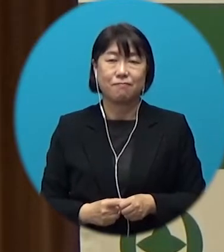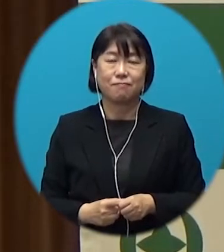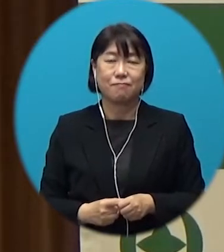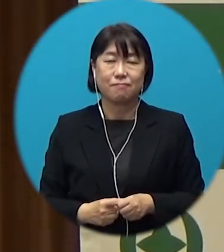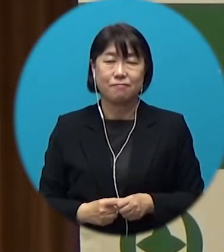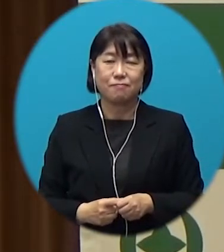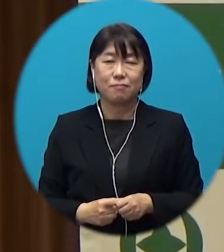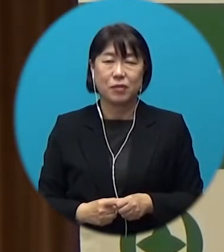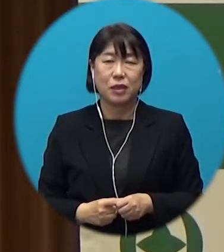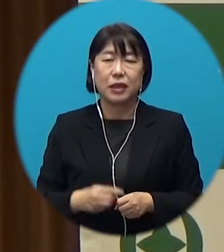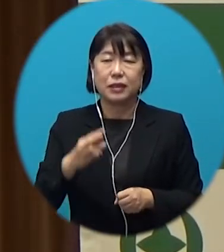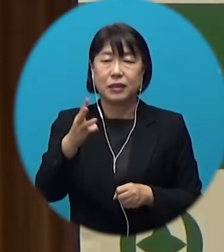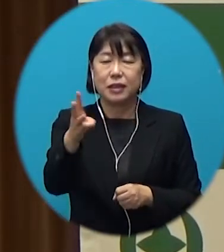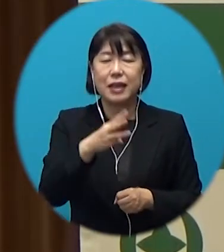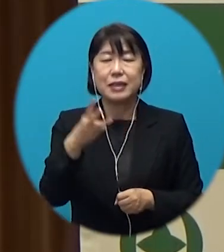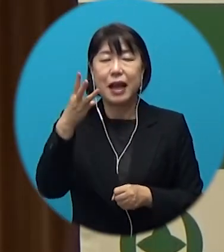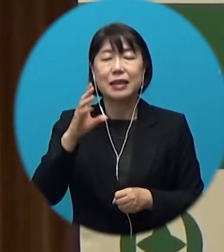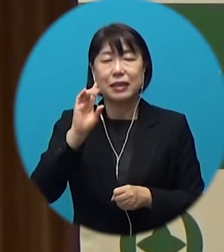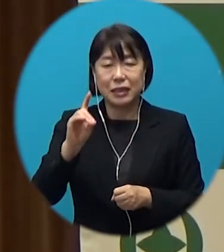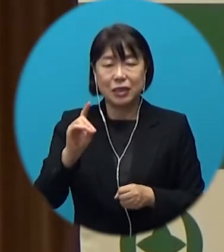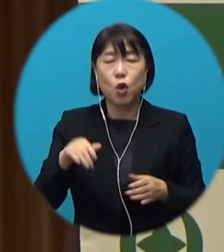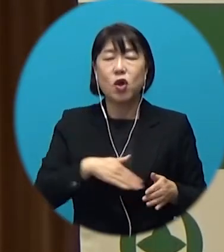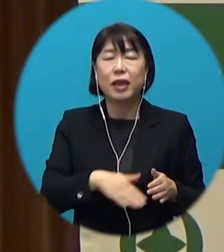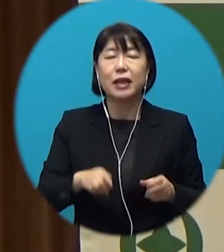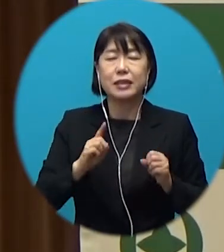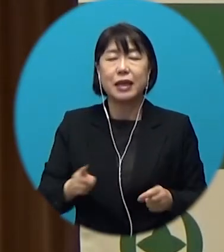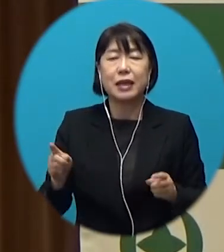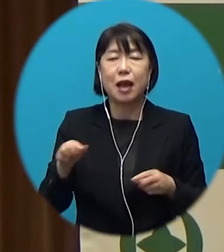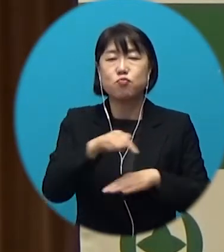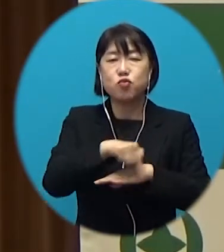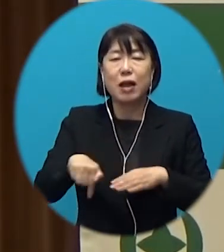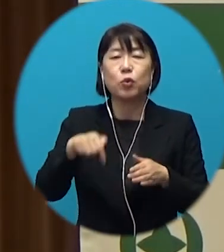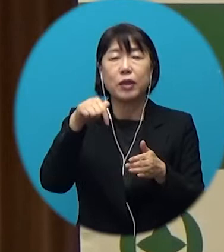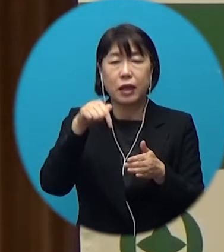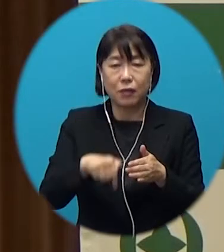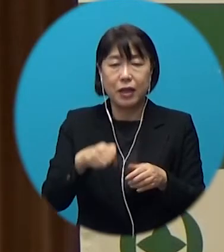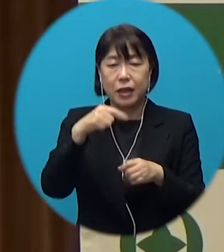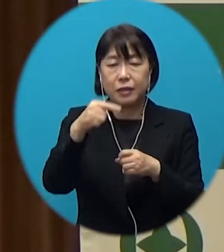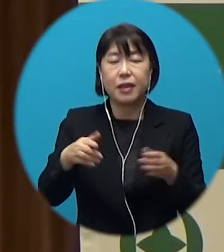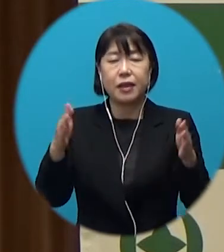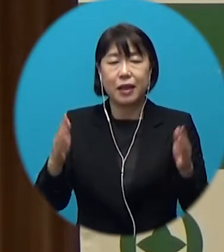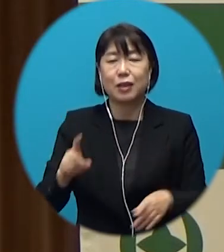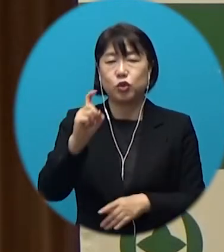第3期の経済運営の中ではですね、年間10億、5年間で40億円の